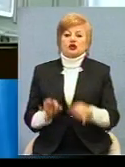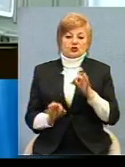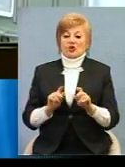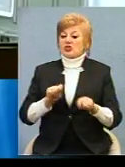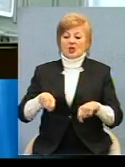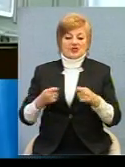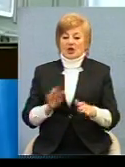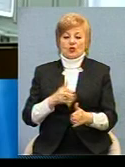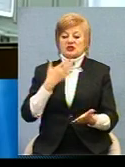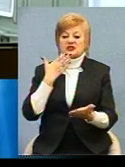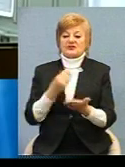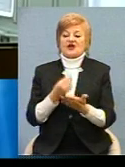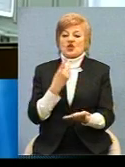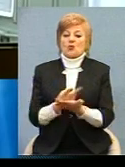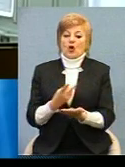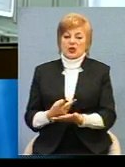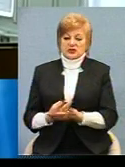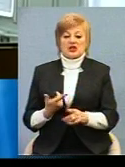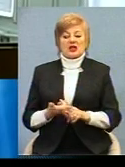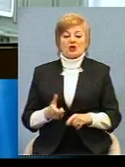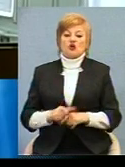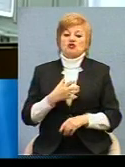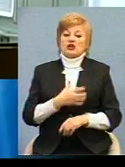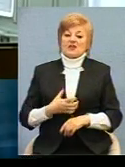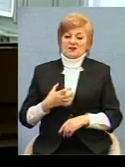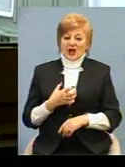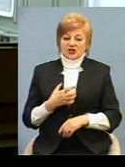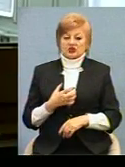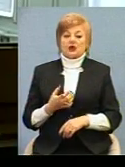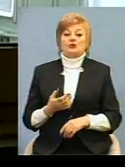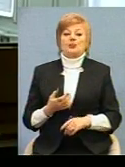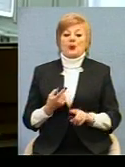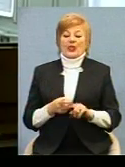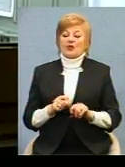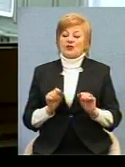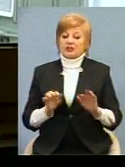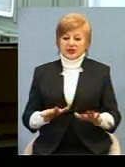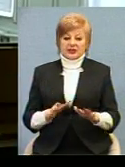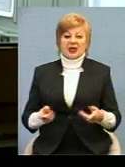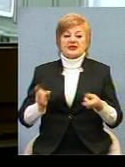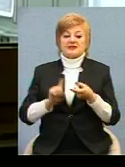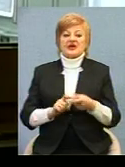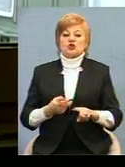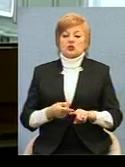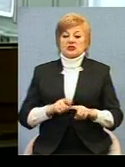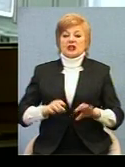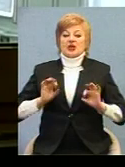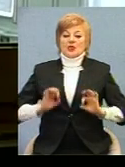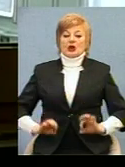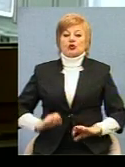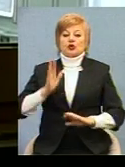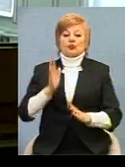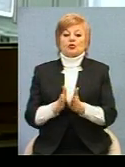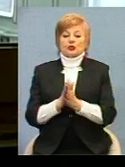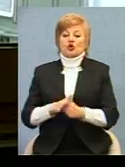показання, які є важливими для суду і встановлення об'єктивної істини по провадженню. У зв'язку з чим у прокуратури буде прохання